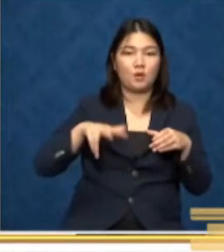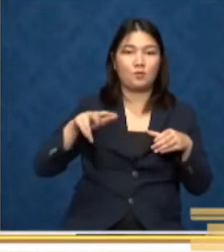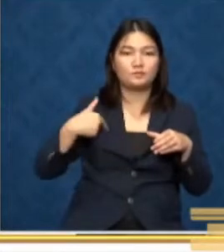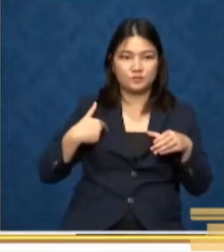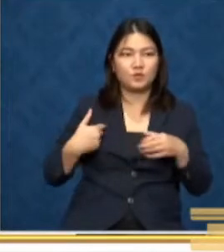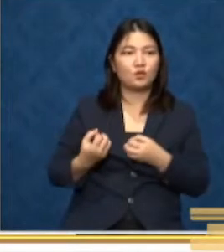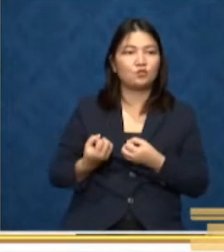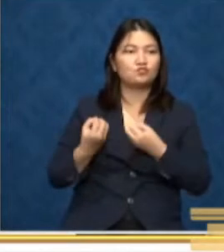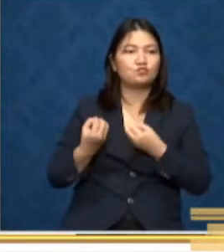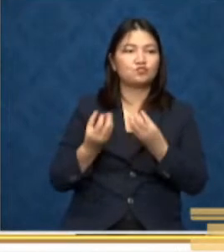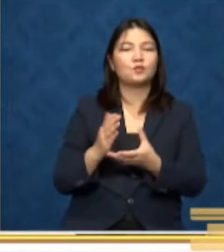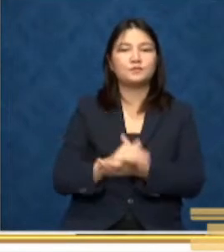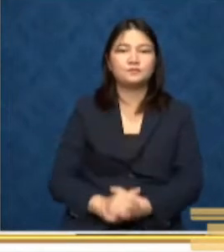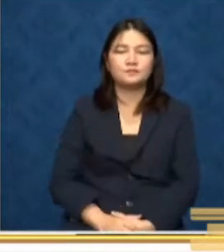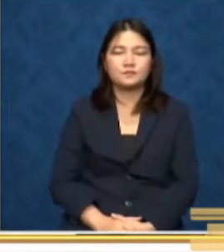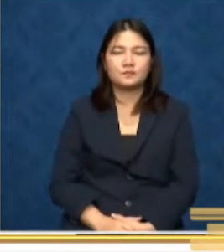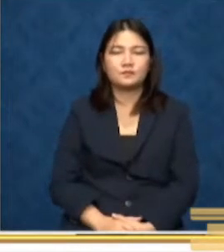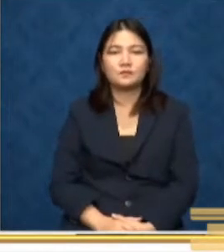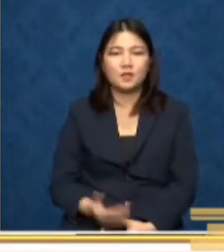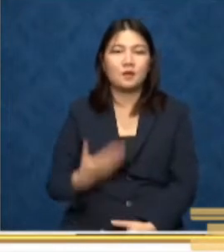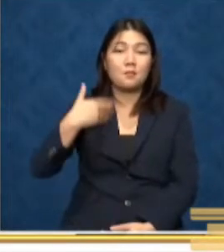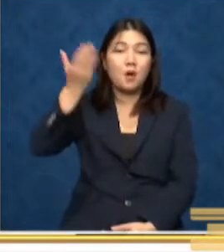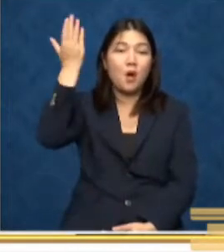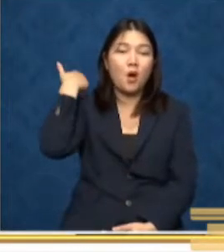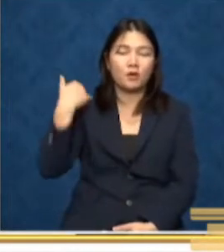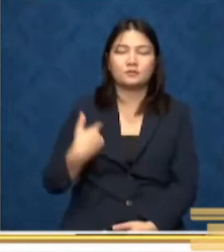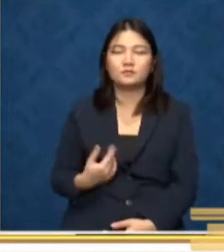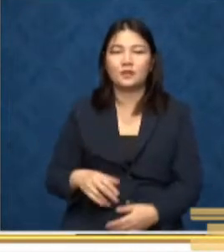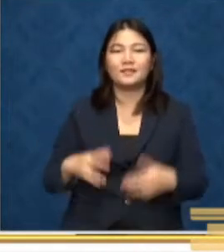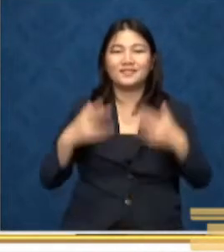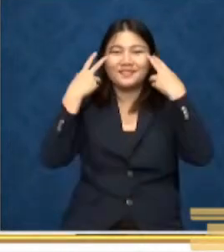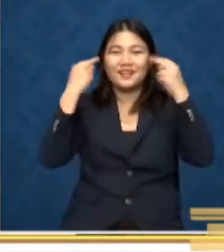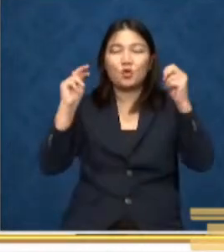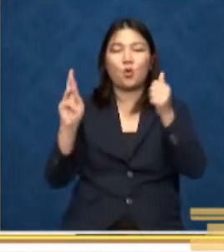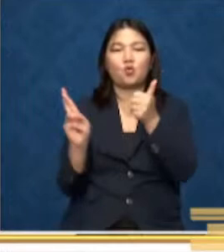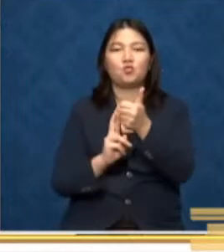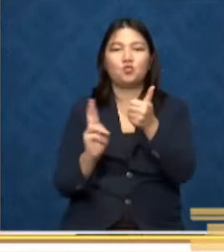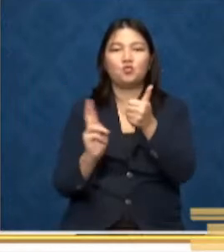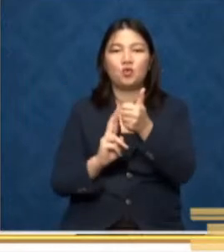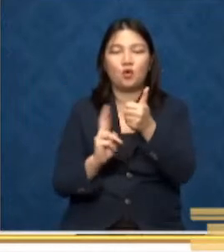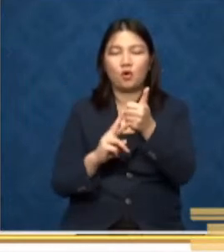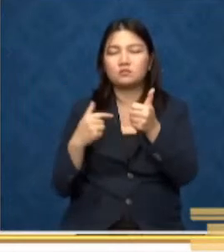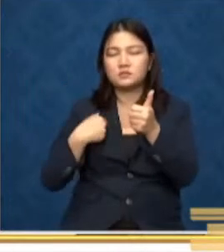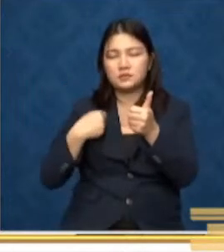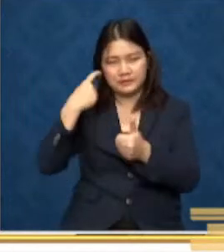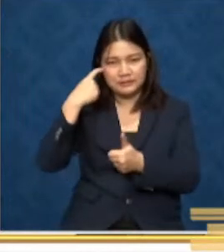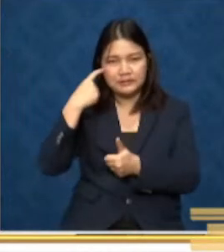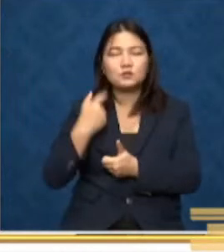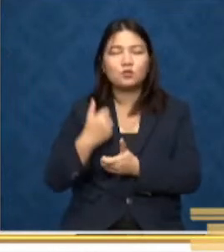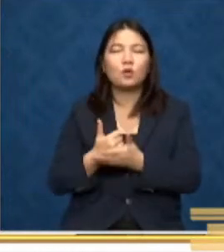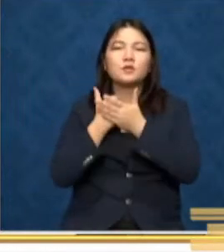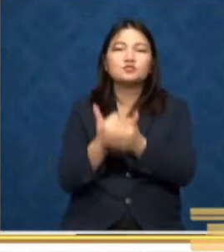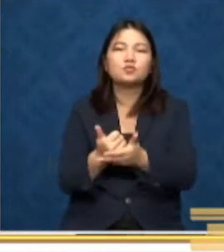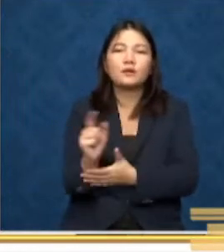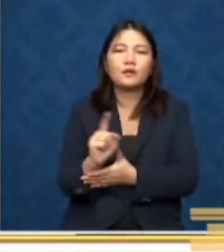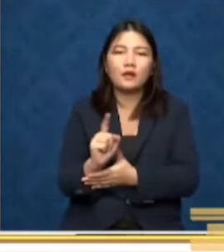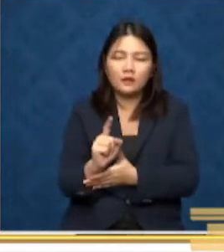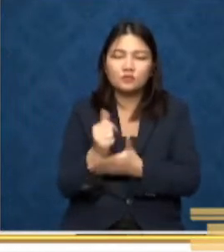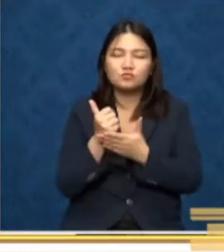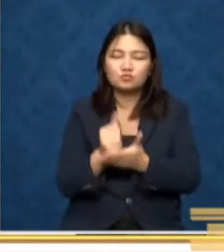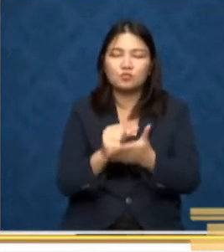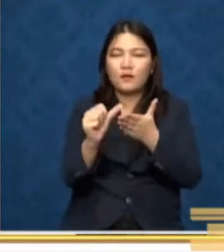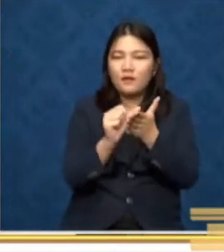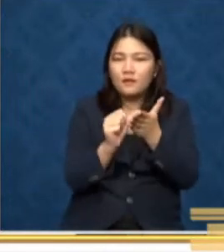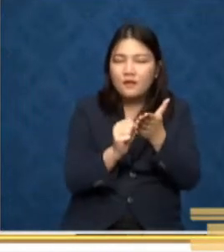สงซึ่งเคยเป็นรองนายกไปรับรู้ตั้งกรรมการอิสระขึ้นมาเพื่อจะหาทางออกแก้